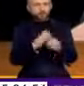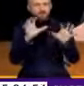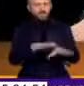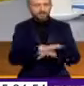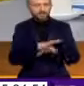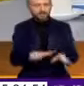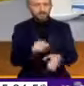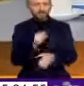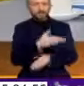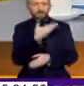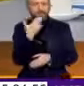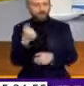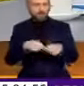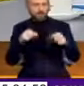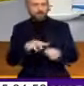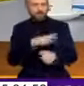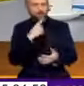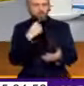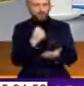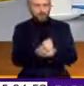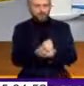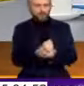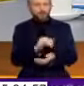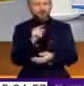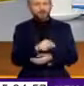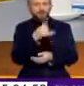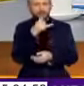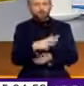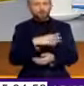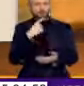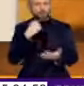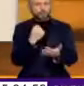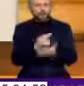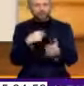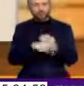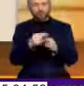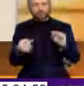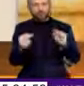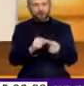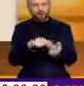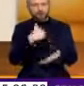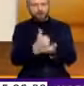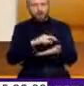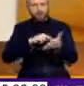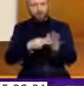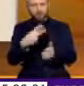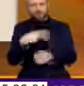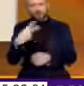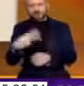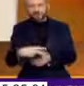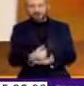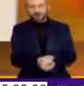незаконним, він не має права бути ухваленим, він не може бути ухваленим, тому що він суперечить генеральному плану